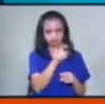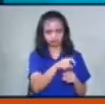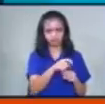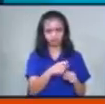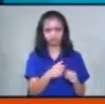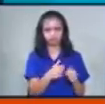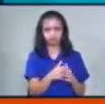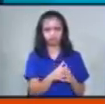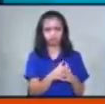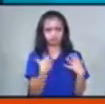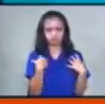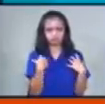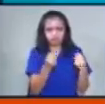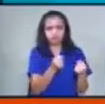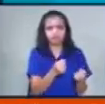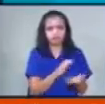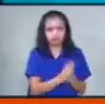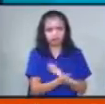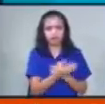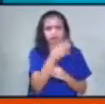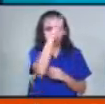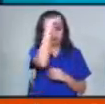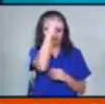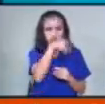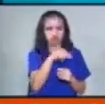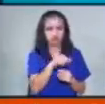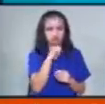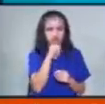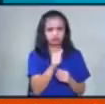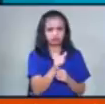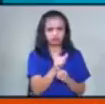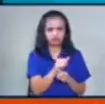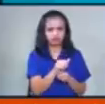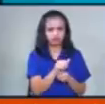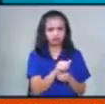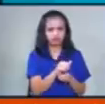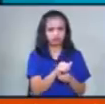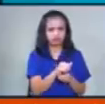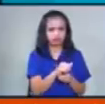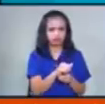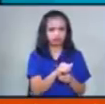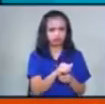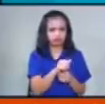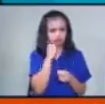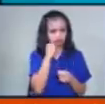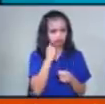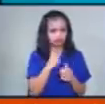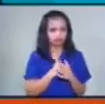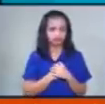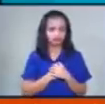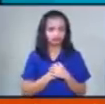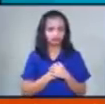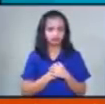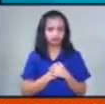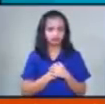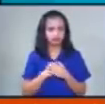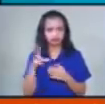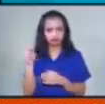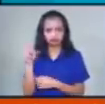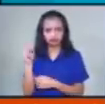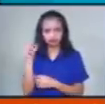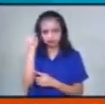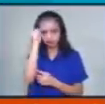ka. Magpakalalaki ka naman, sir. Para ka naman binabae. Pasa ka ng pasa dyan sa iyong admin. Hindi naman, sir,